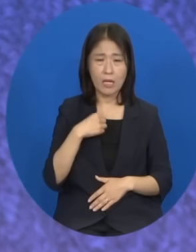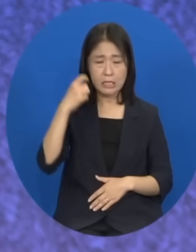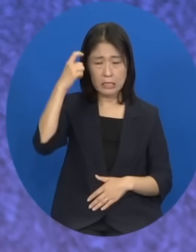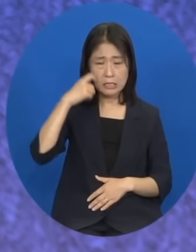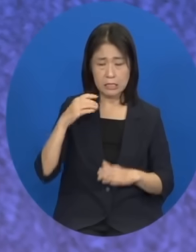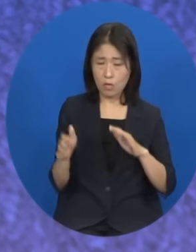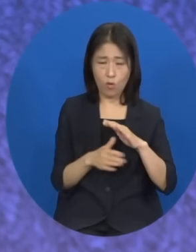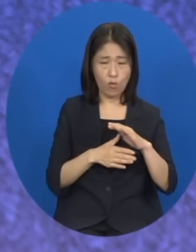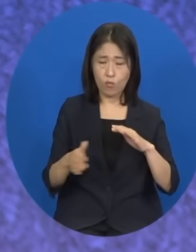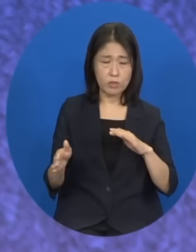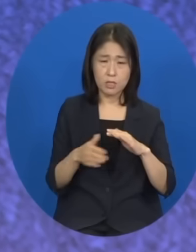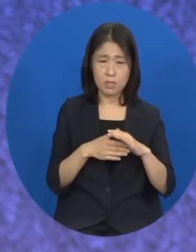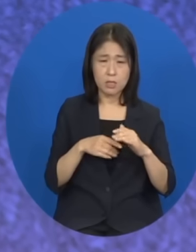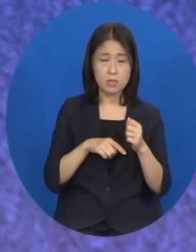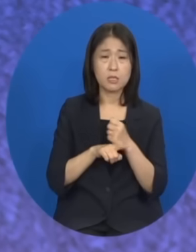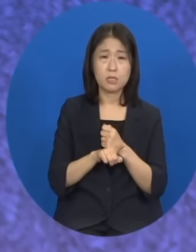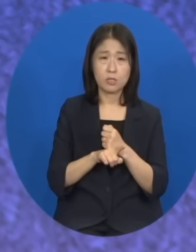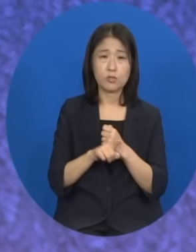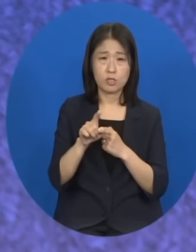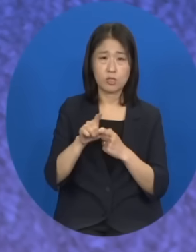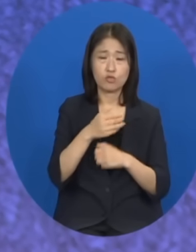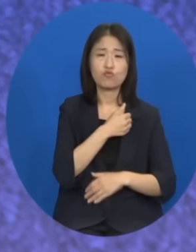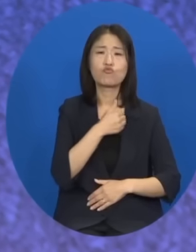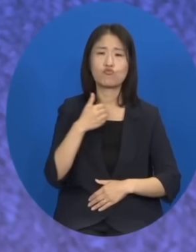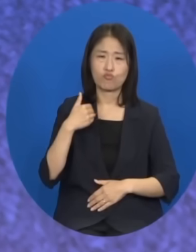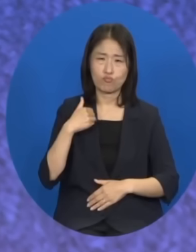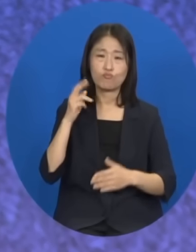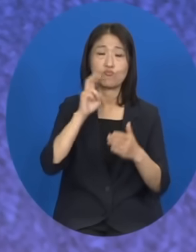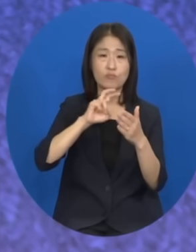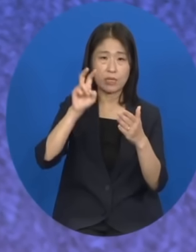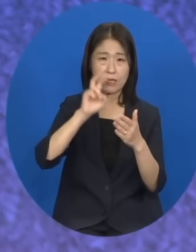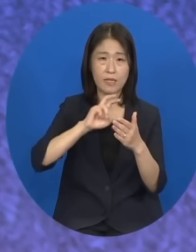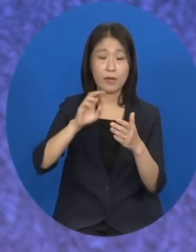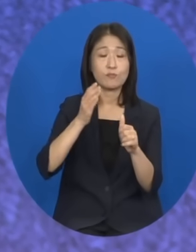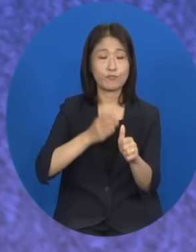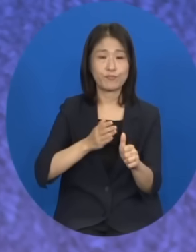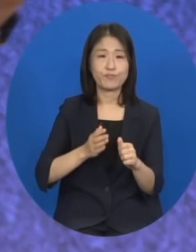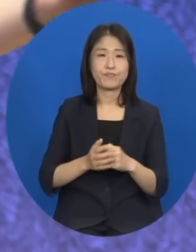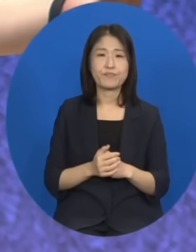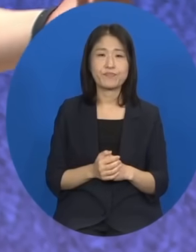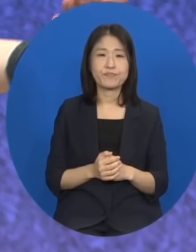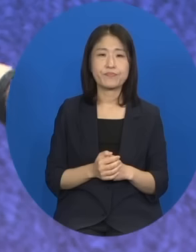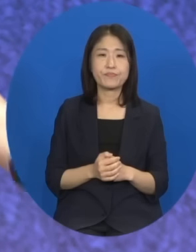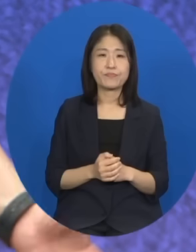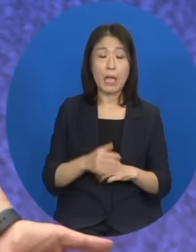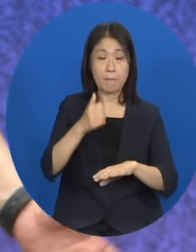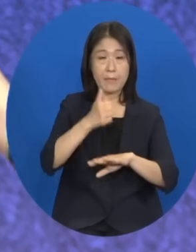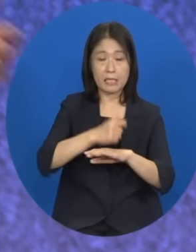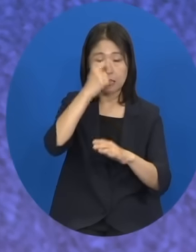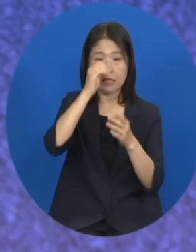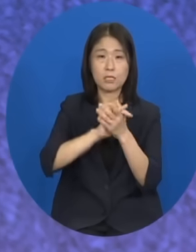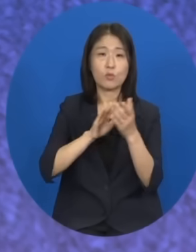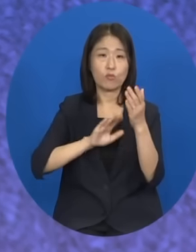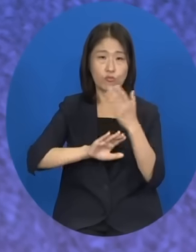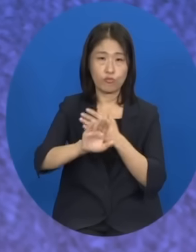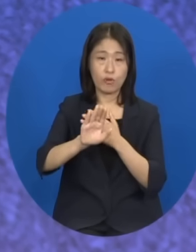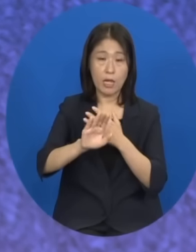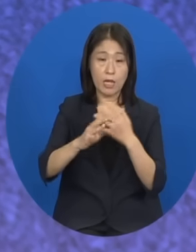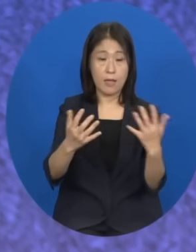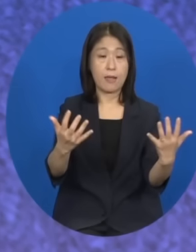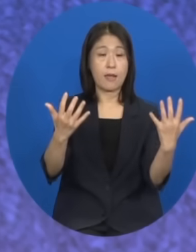세 번 또 합심해서 기도하고 마지막 기도한 다음에는 여러분 올라오셔서 강단 위에